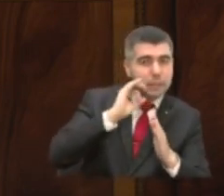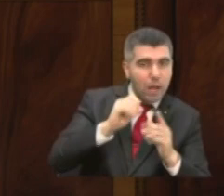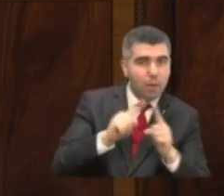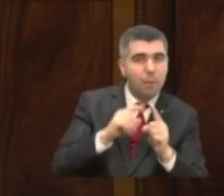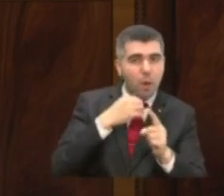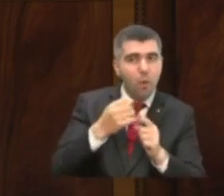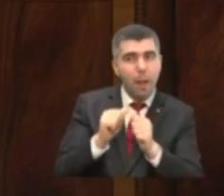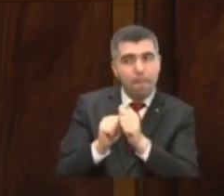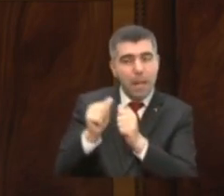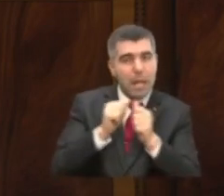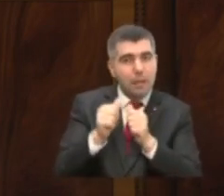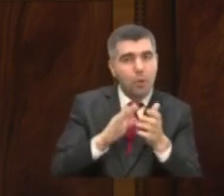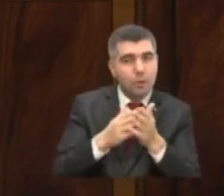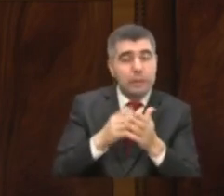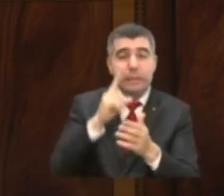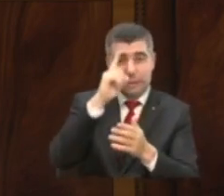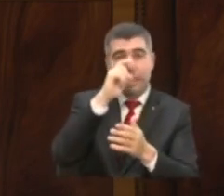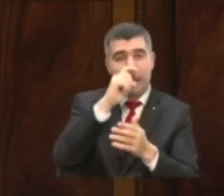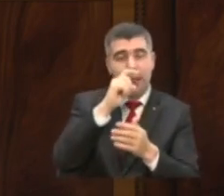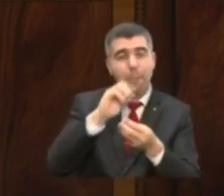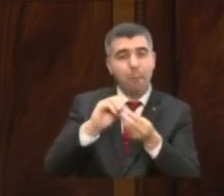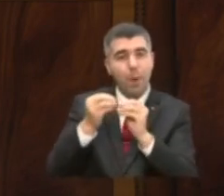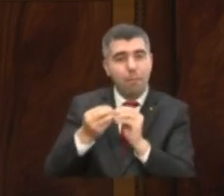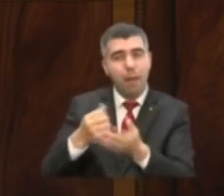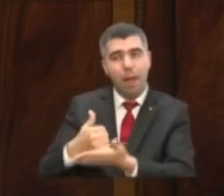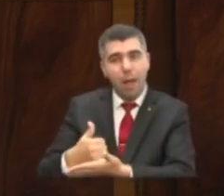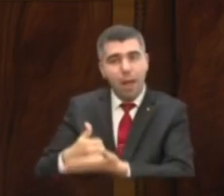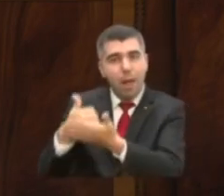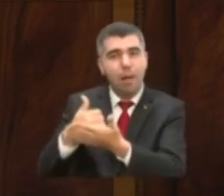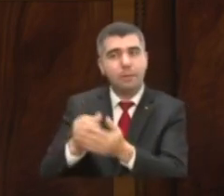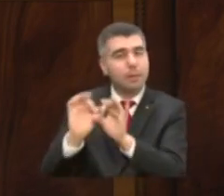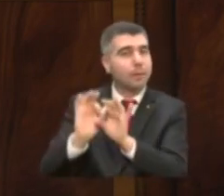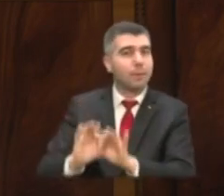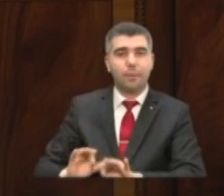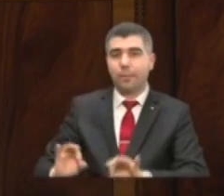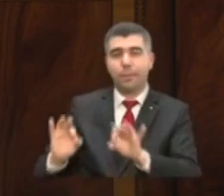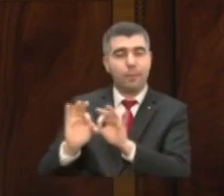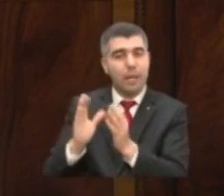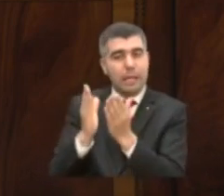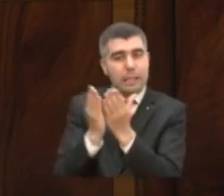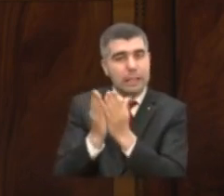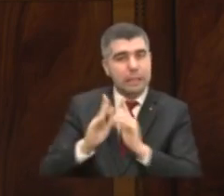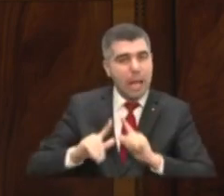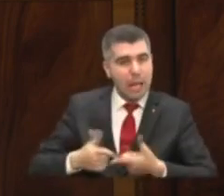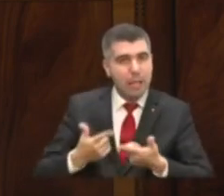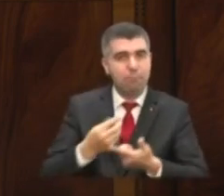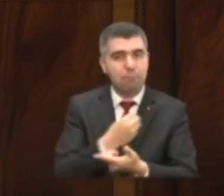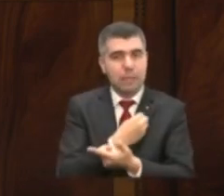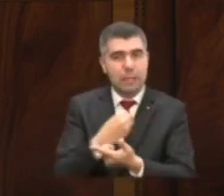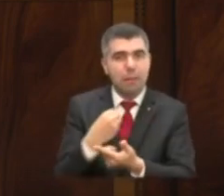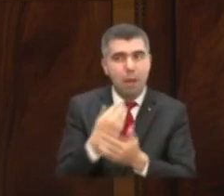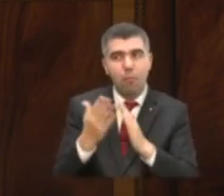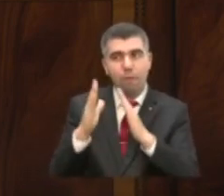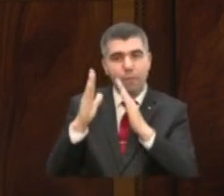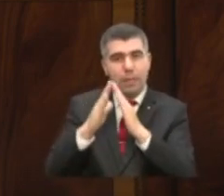نقائص عدة وعجز كبير على مستوى الخدمات الاجتماعية الأساسية من تعليم وصحة وسكن لائق